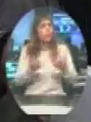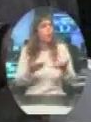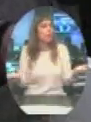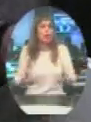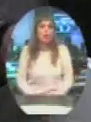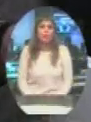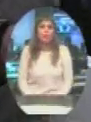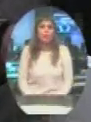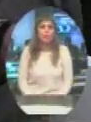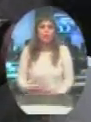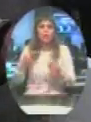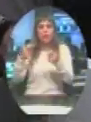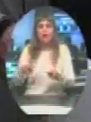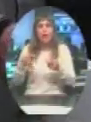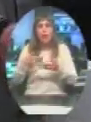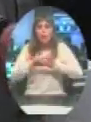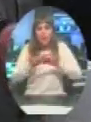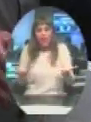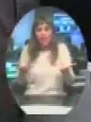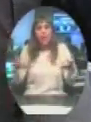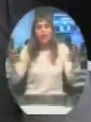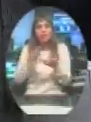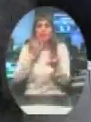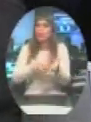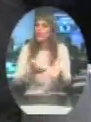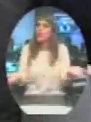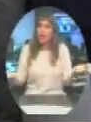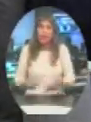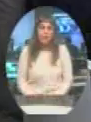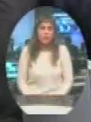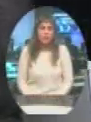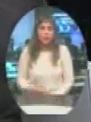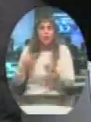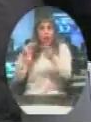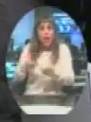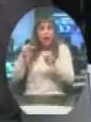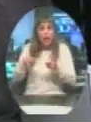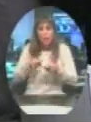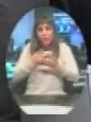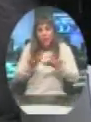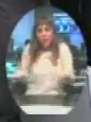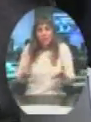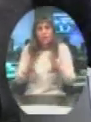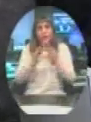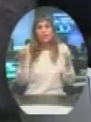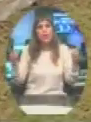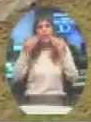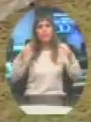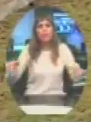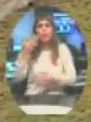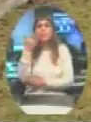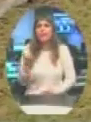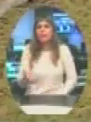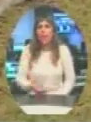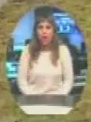בלי חקלאות לא תהיה חברה צודקת, בלי חקלאות נאבד את גבולותיה של המדינה. אני